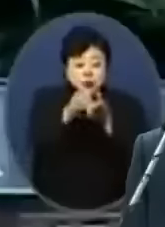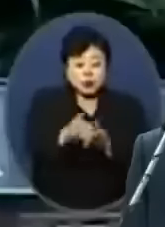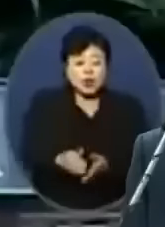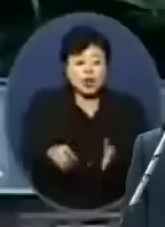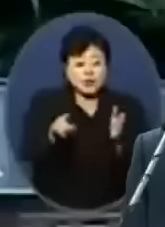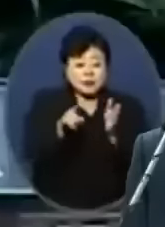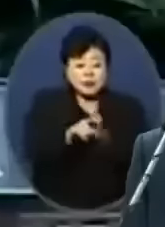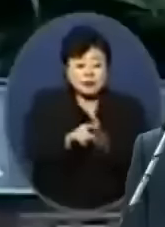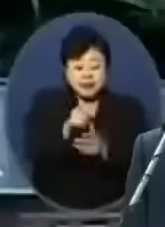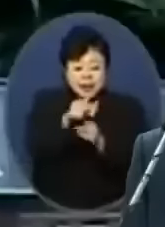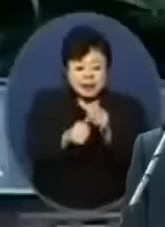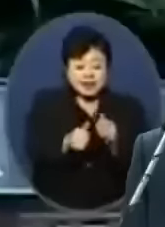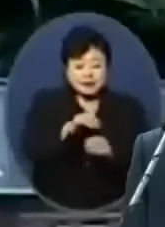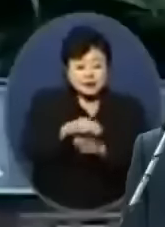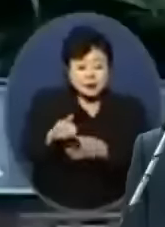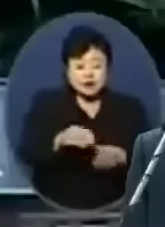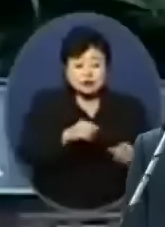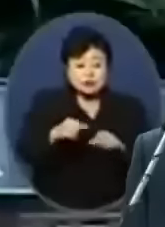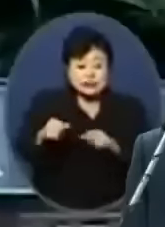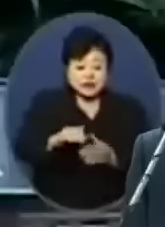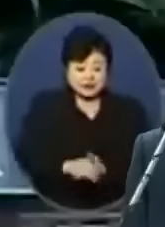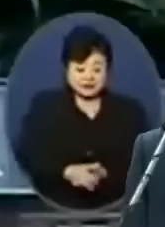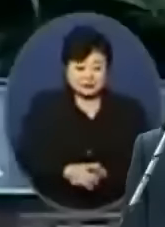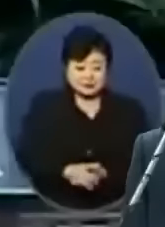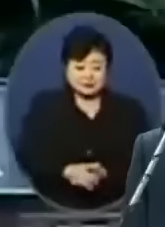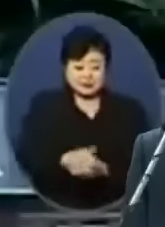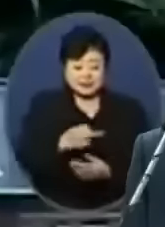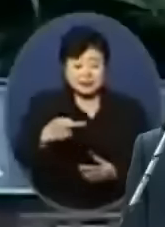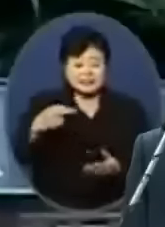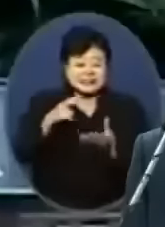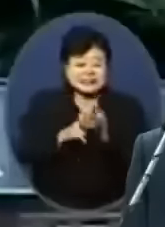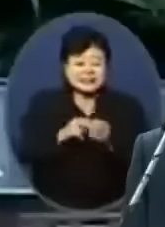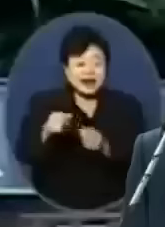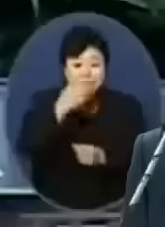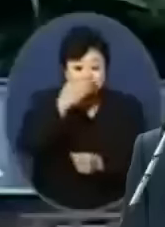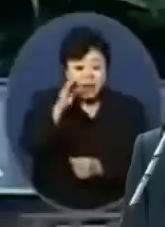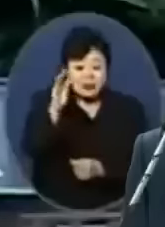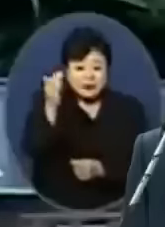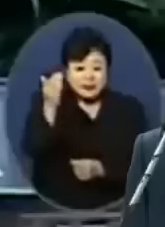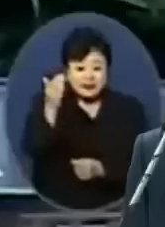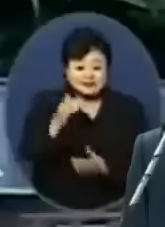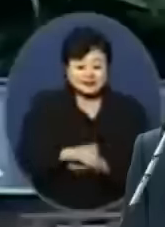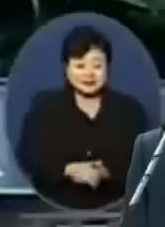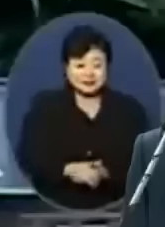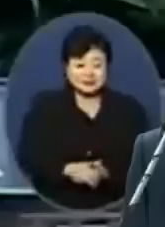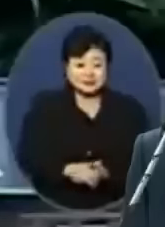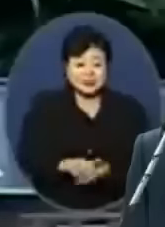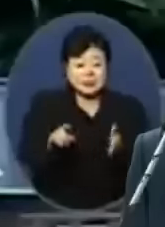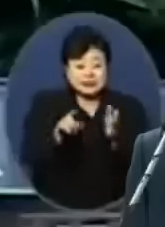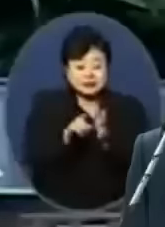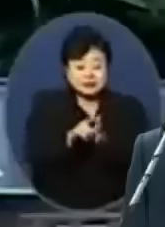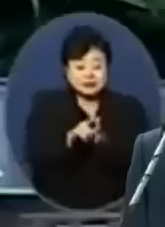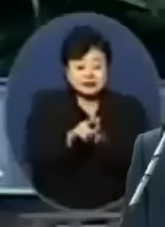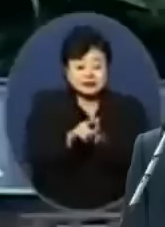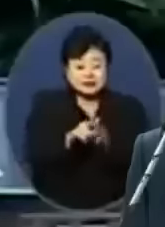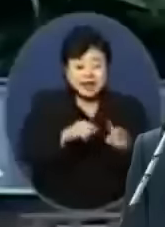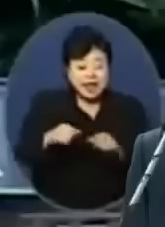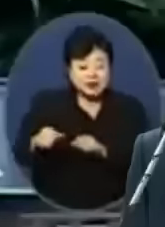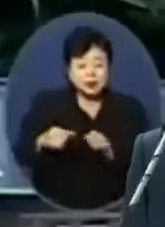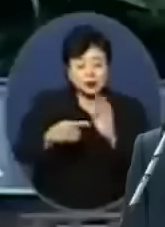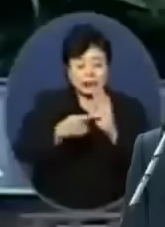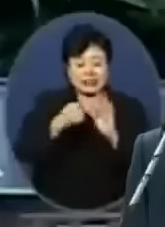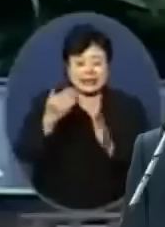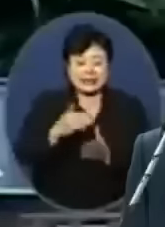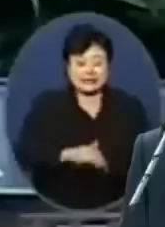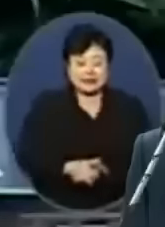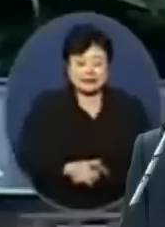믿음이 하나님의 손길을 움직여서 큰 기적을 행할 수 있는 것입니다. 그러나 믿음은 또한 행동으로 나타나야